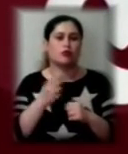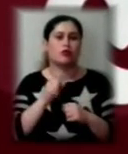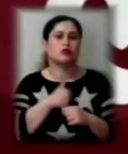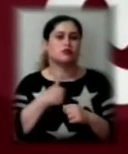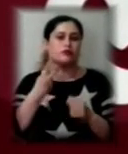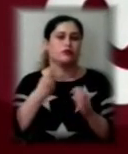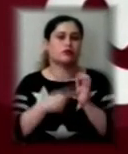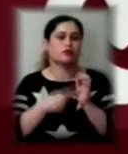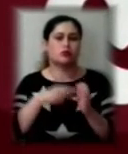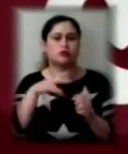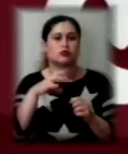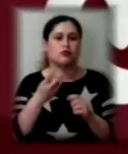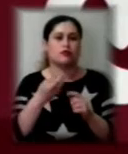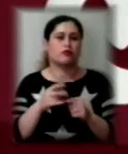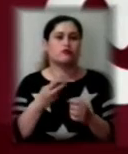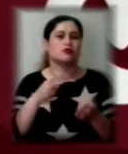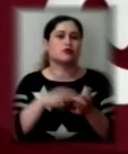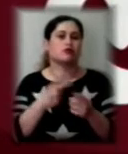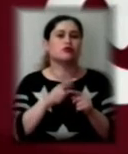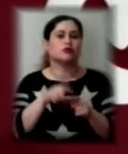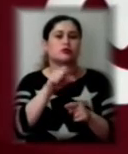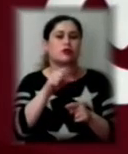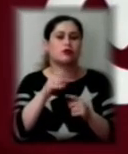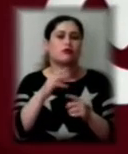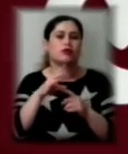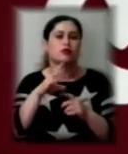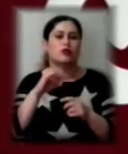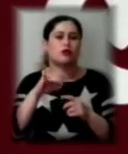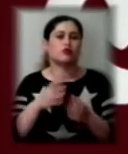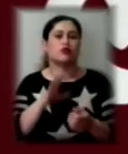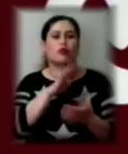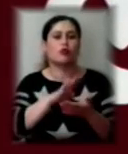наприкінці травня, саме 26 травня. Встановили, що в цьому